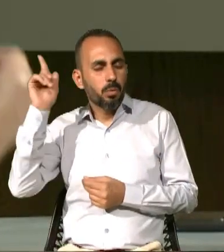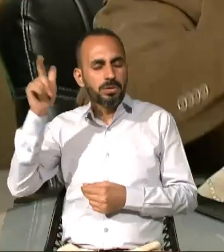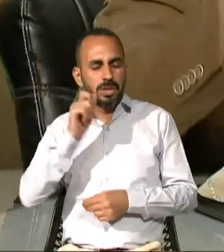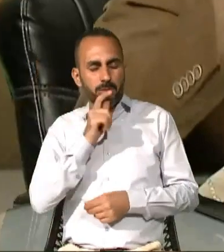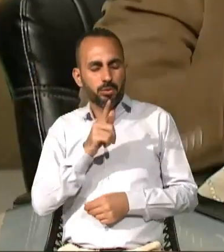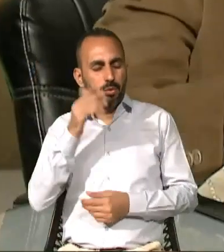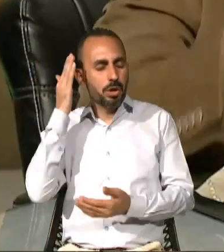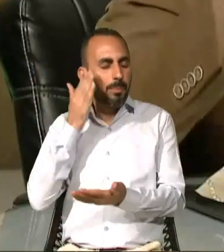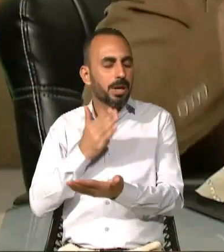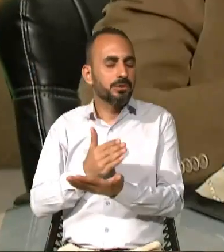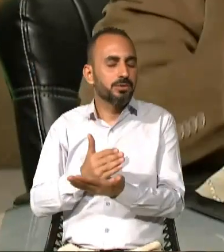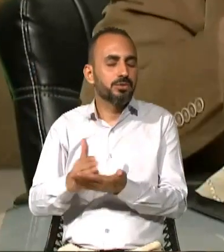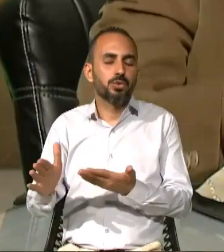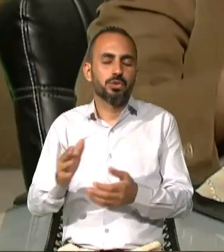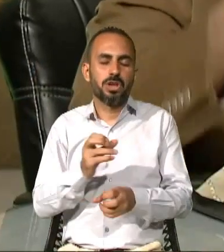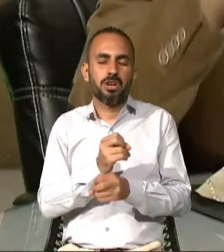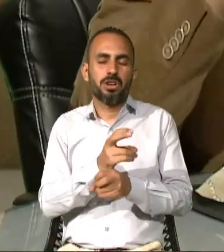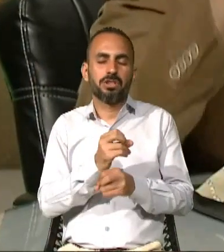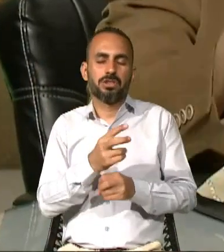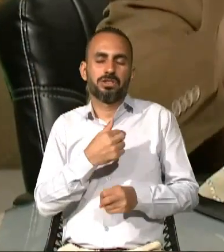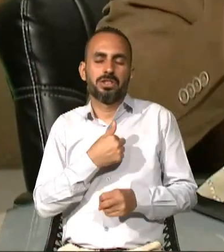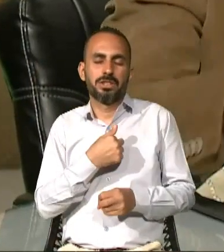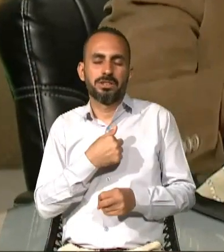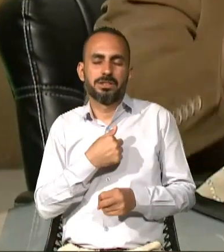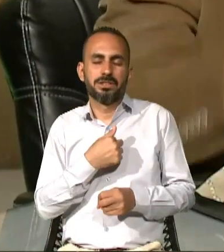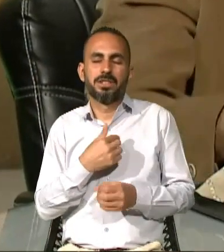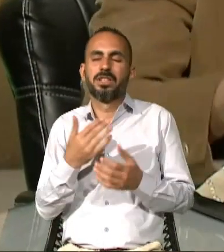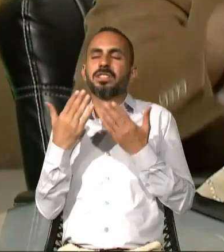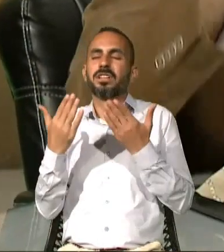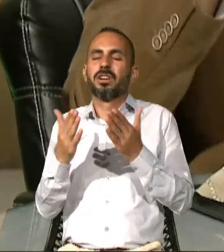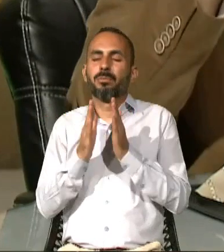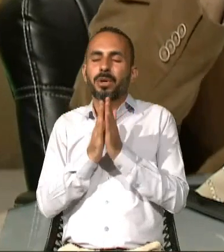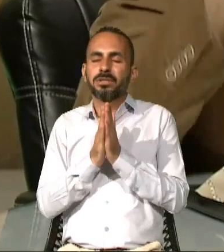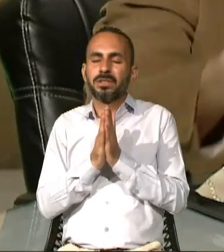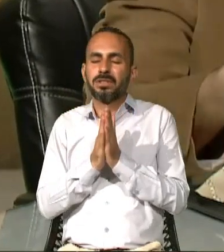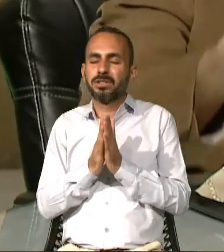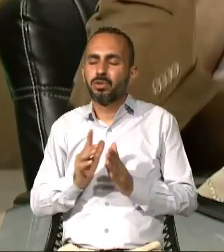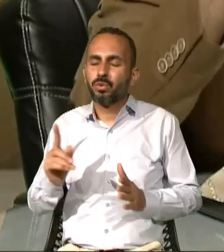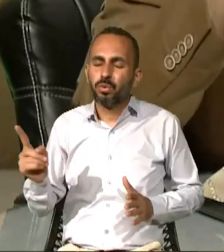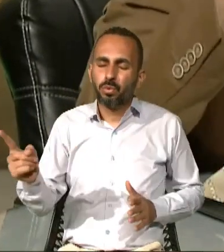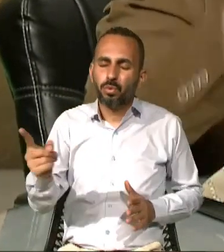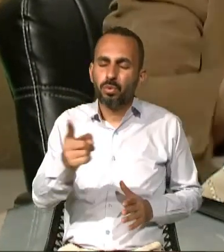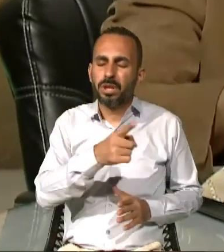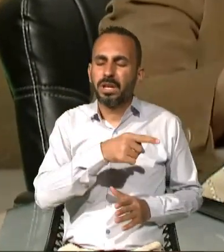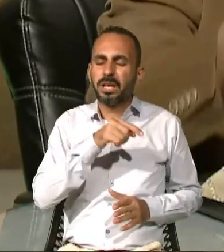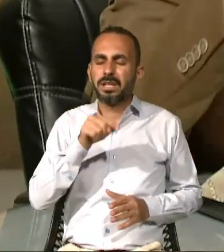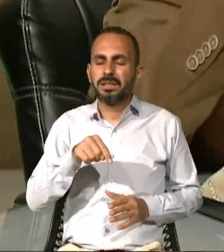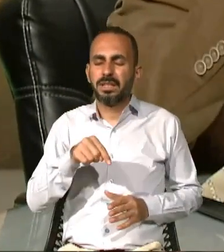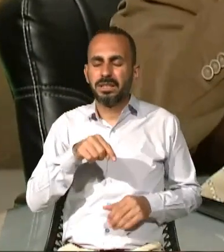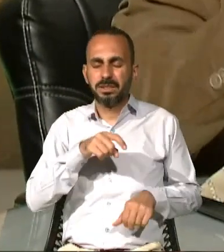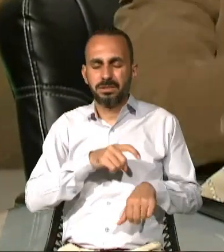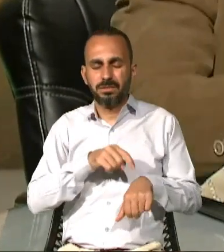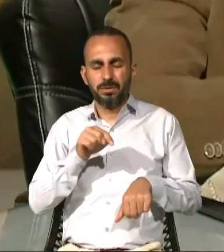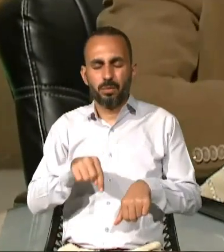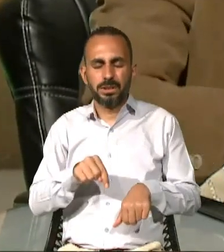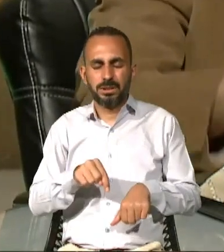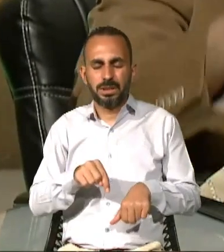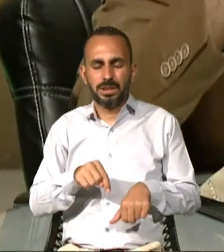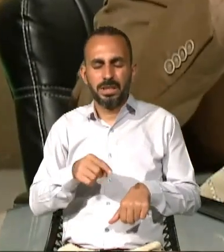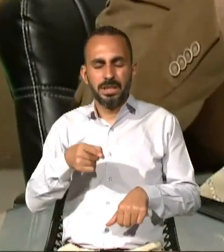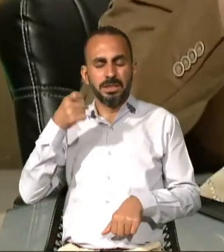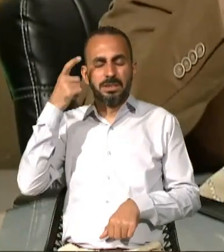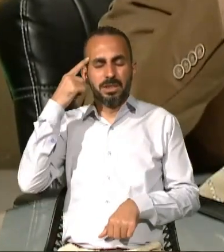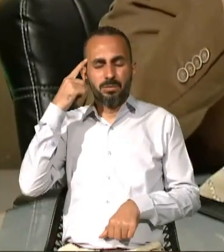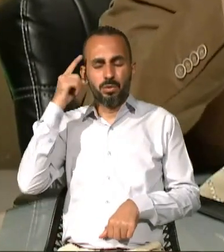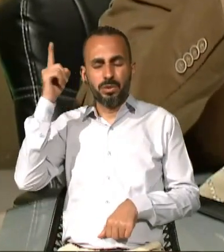يا رب اصلي من كل قلبي كثيرين في هذا اليوم يتيقنوا انك حبيتهم ومت من اجلهم